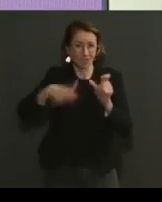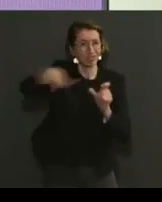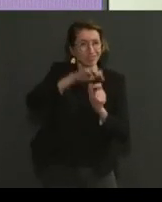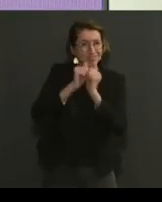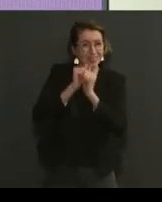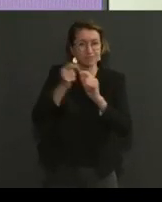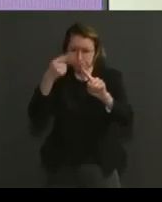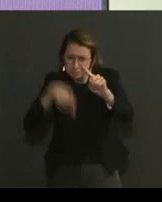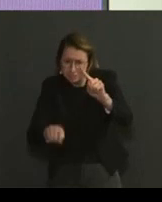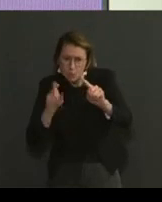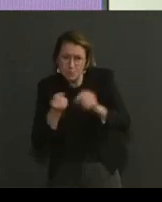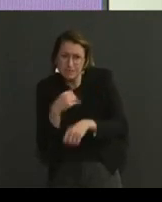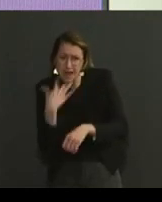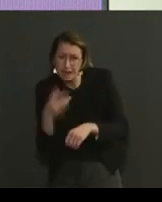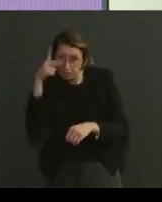une région.